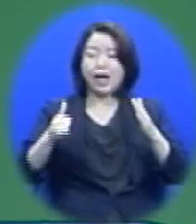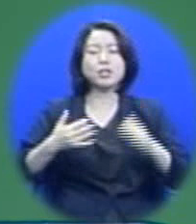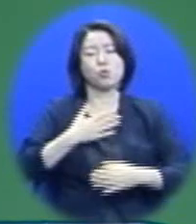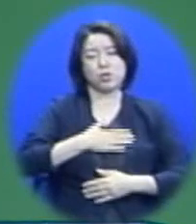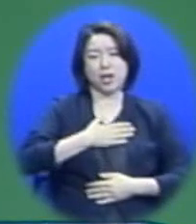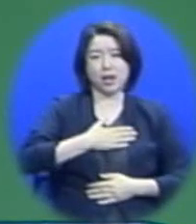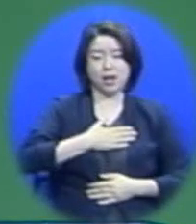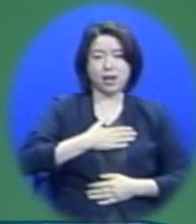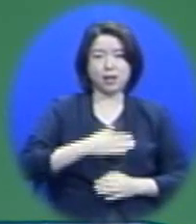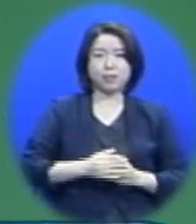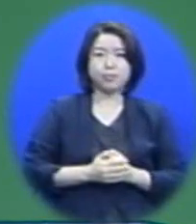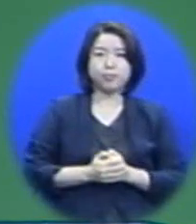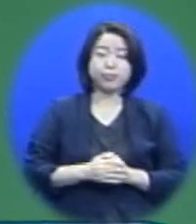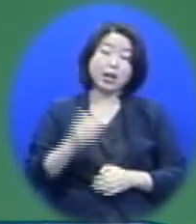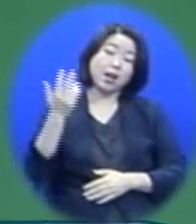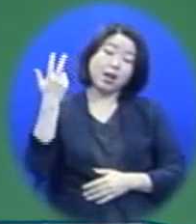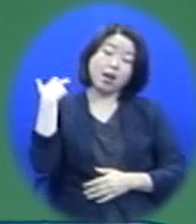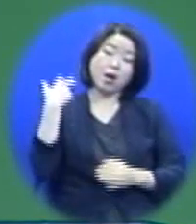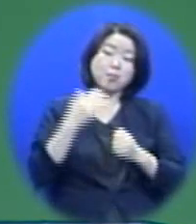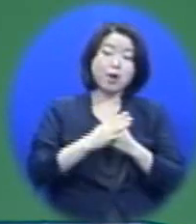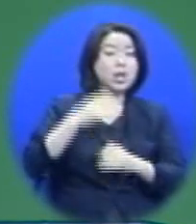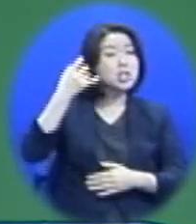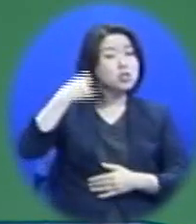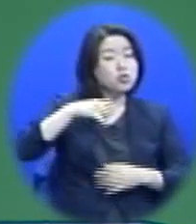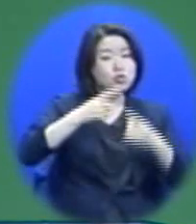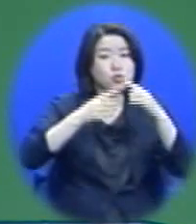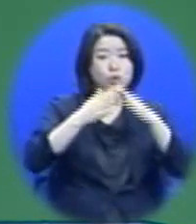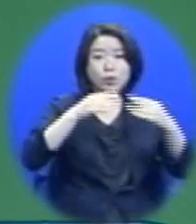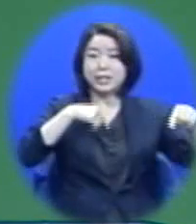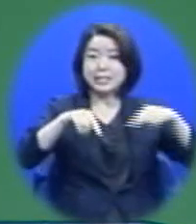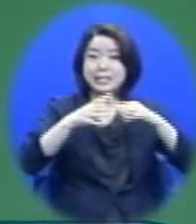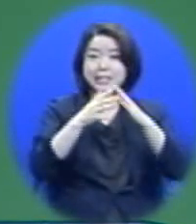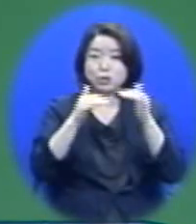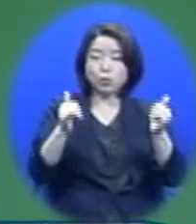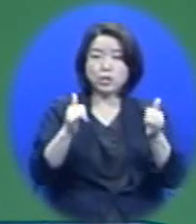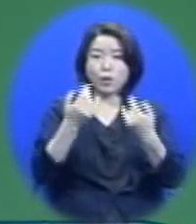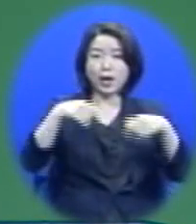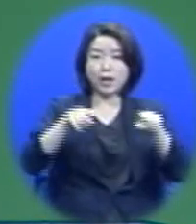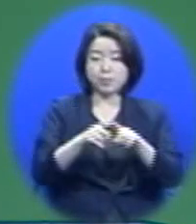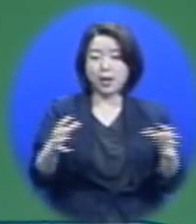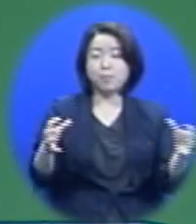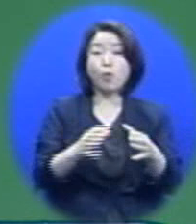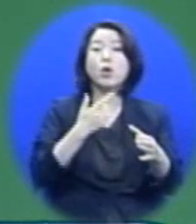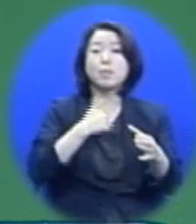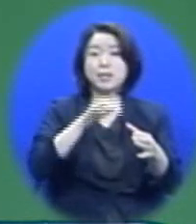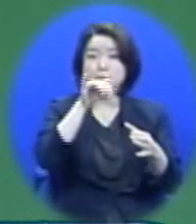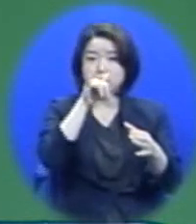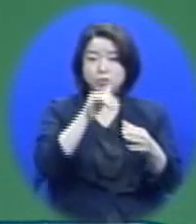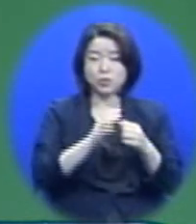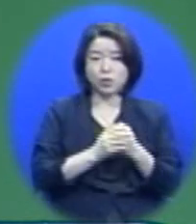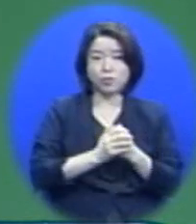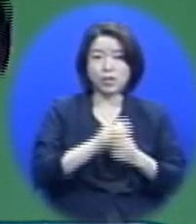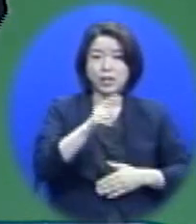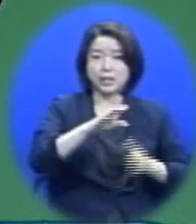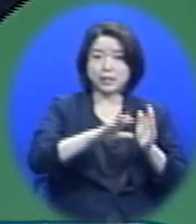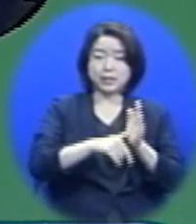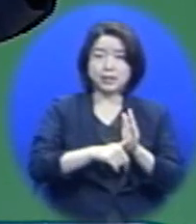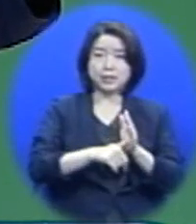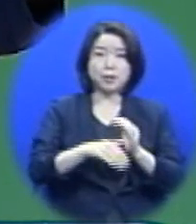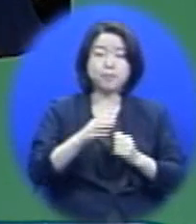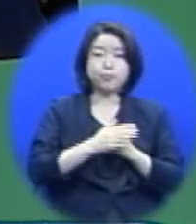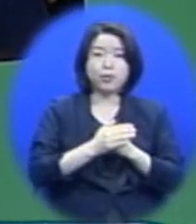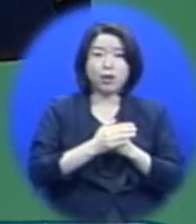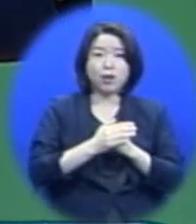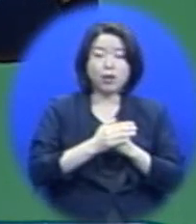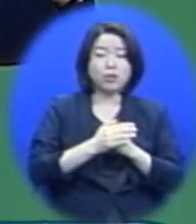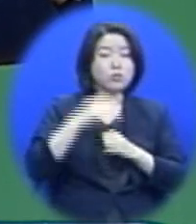지난 주간에 중국 교회 지도자들과 함께 모임을 가진 적이 있는데 그때 북경에서